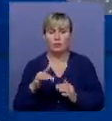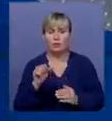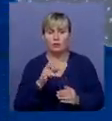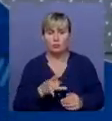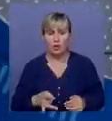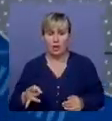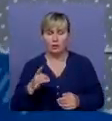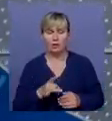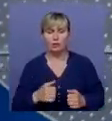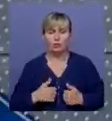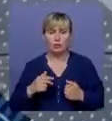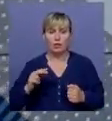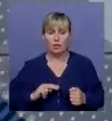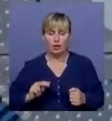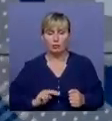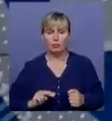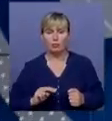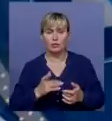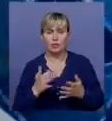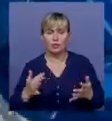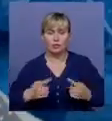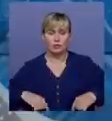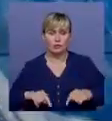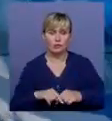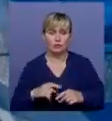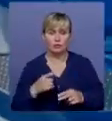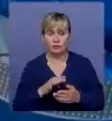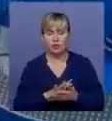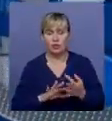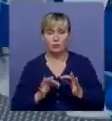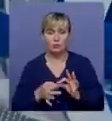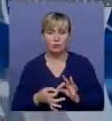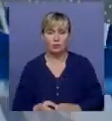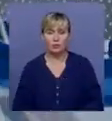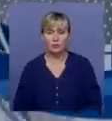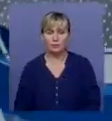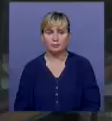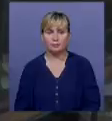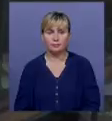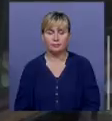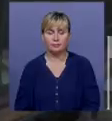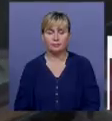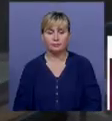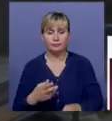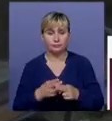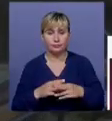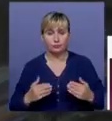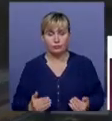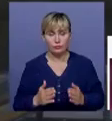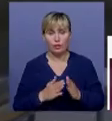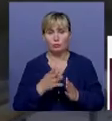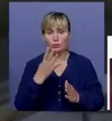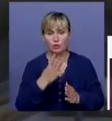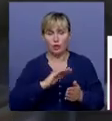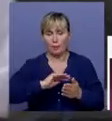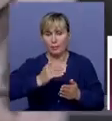Ауэзовском районе. Усилены работы и в очаговых зонах. Айнар Финарикпаева с подробностями. В этом жилом доме 4 подъезда,